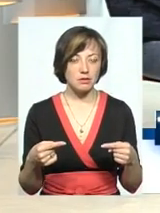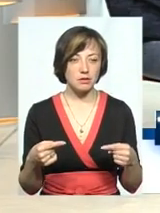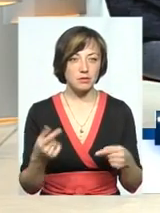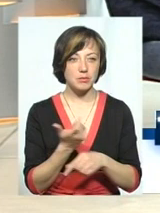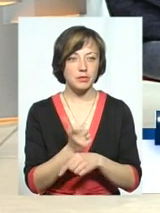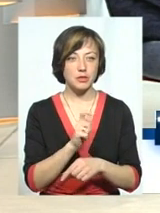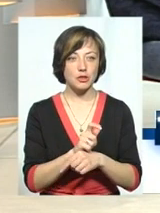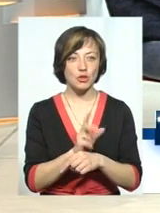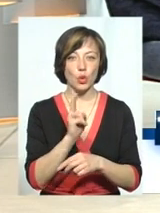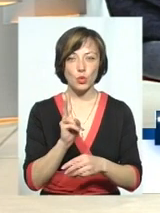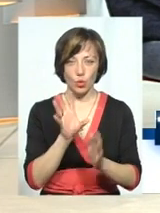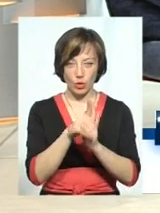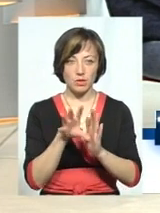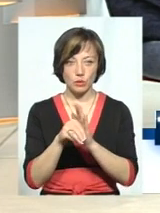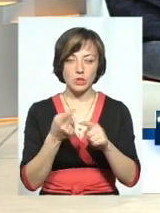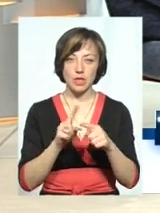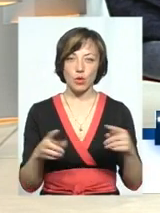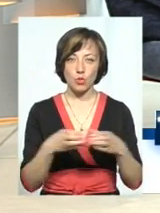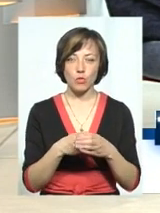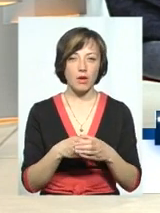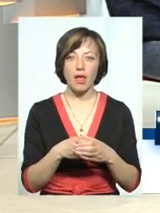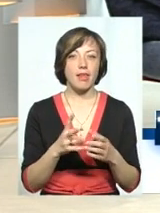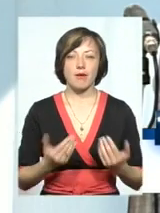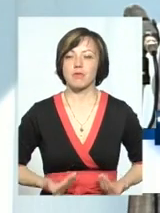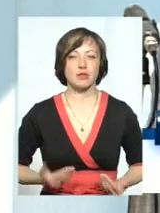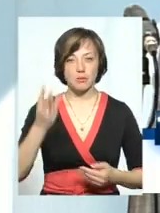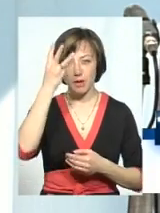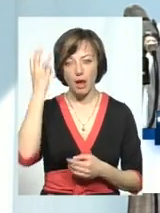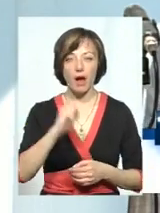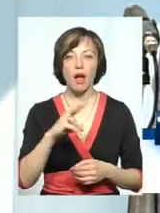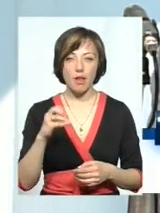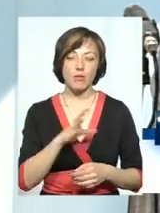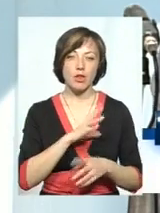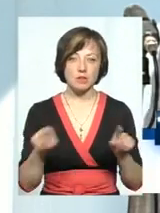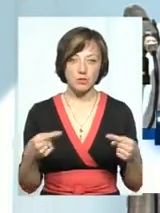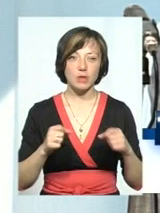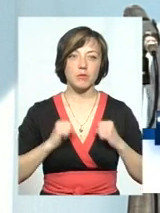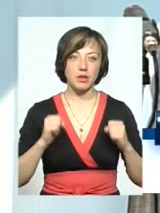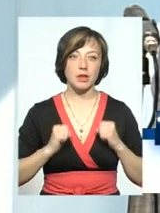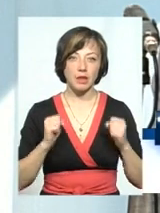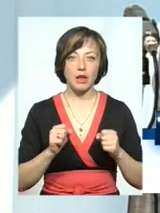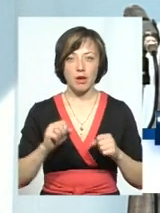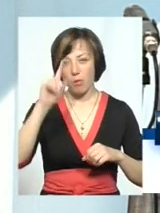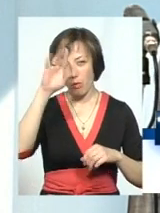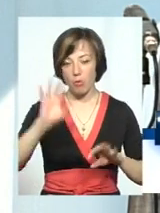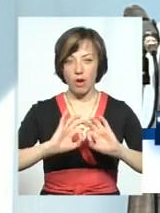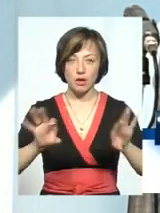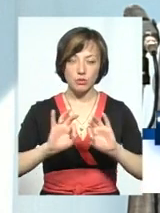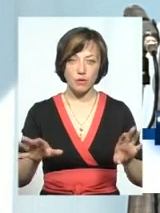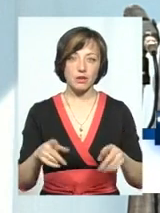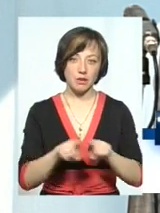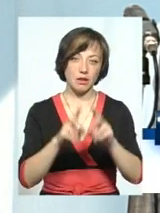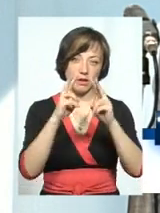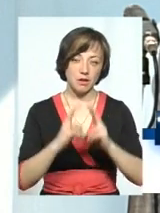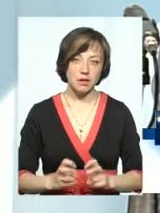переважна більшість тих, хто там долучився до цієї групи, це були не мешканці Хмельницького. От, тим не менш, вона була створена, вони там намагалися її попереалізувати, і так, шляхом аналізу,